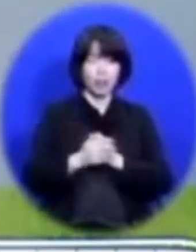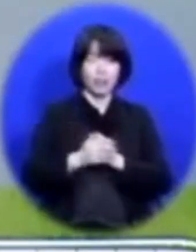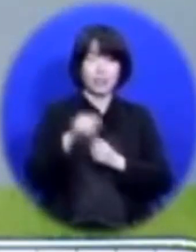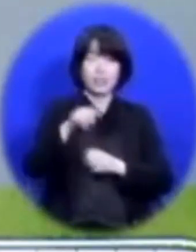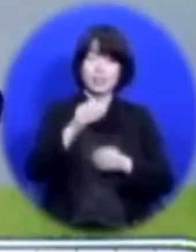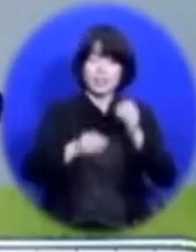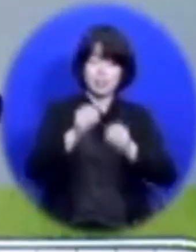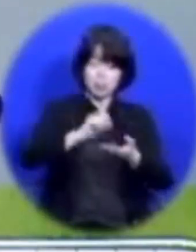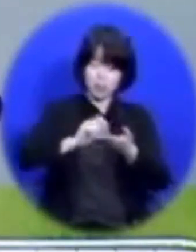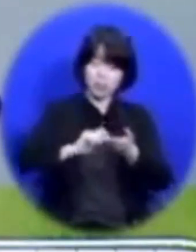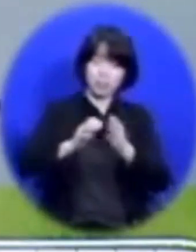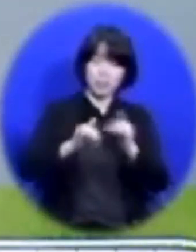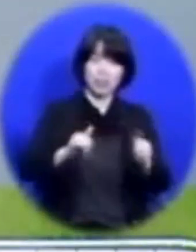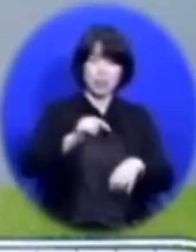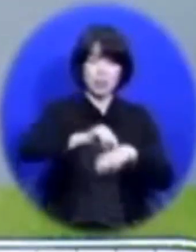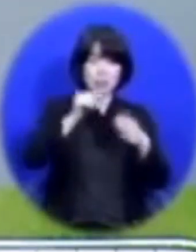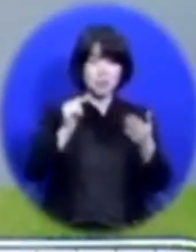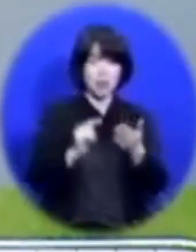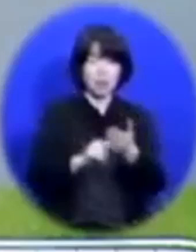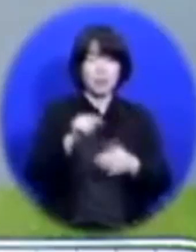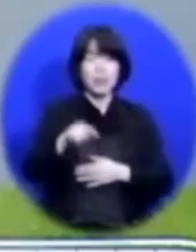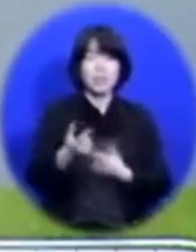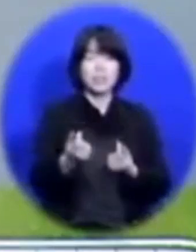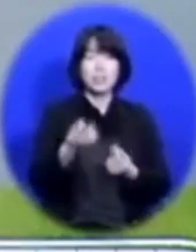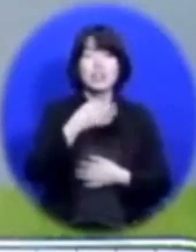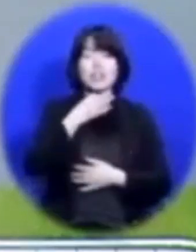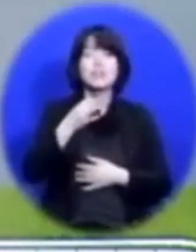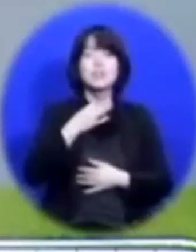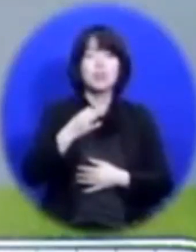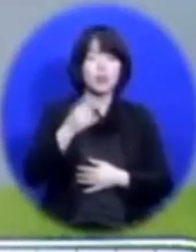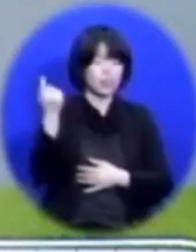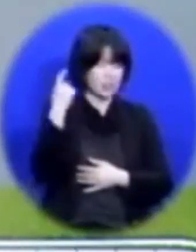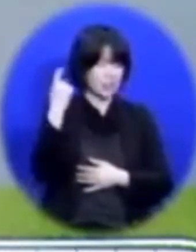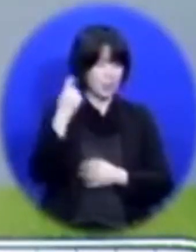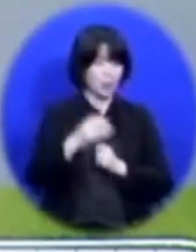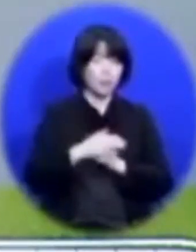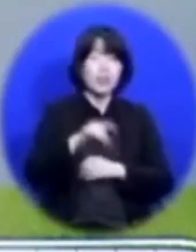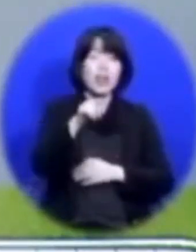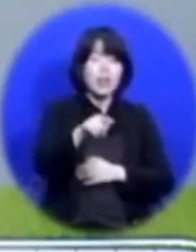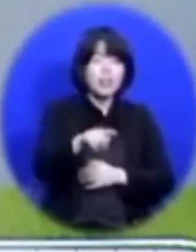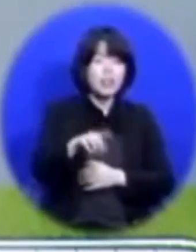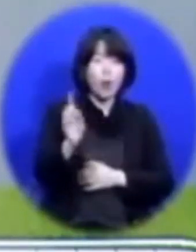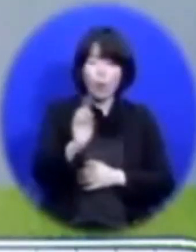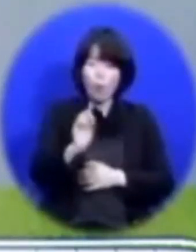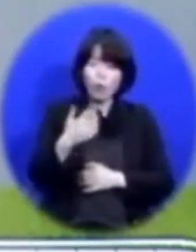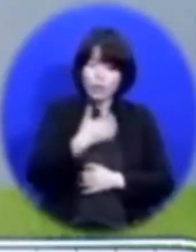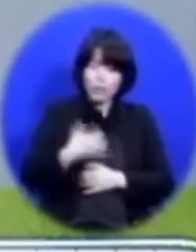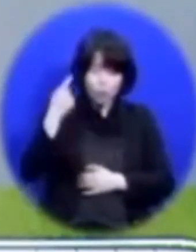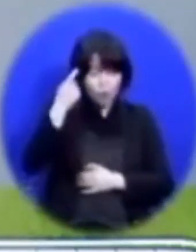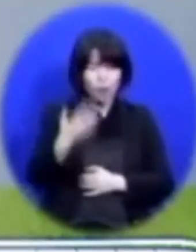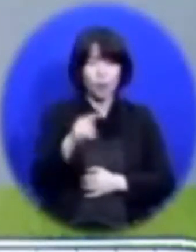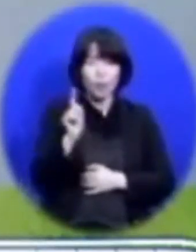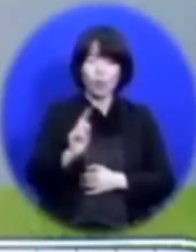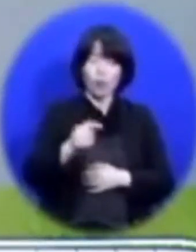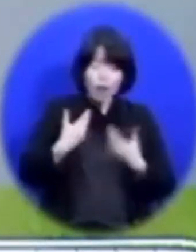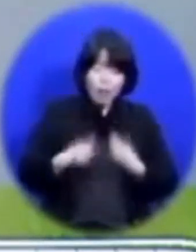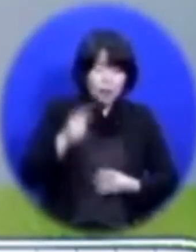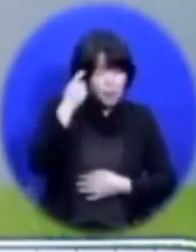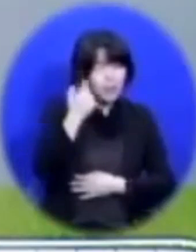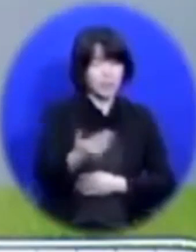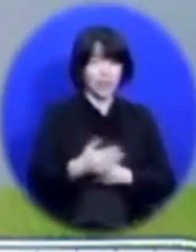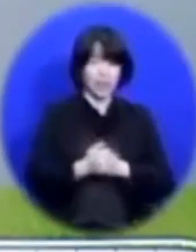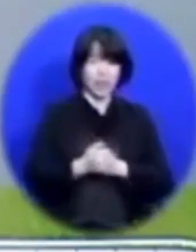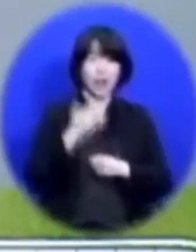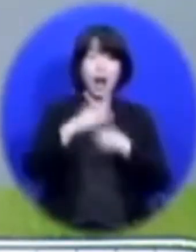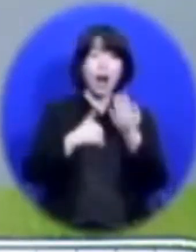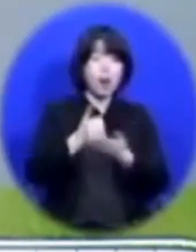되어있습니다.시편기자는 마음속에서그러한음성을듣습니다."나는왜이렇게 괴로울까?왜이렇게절망적일까?